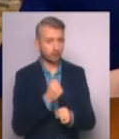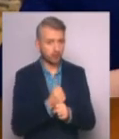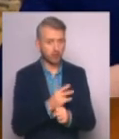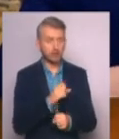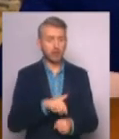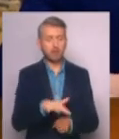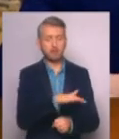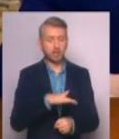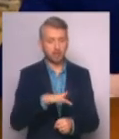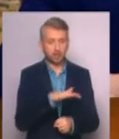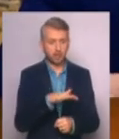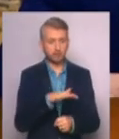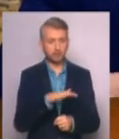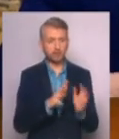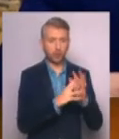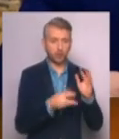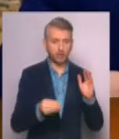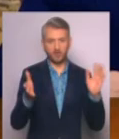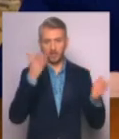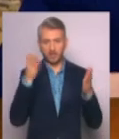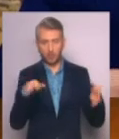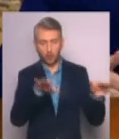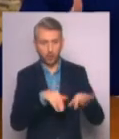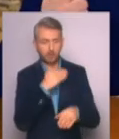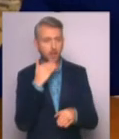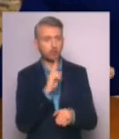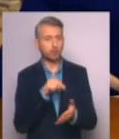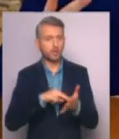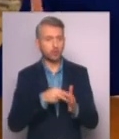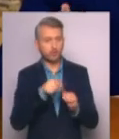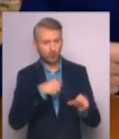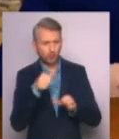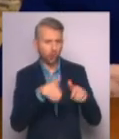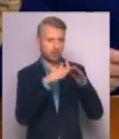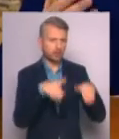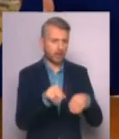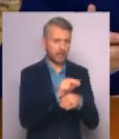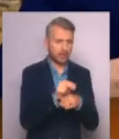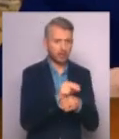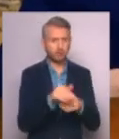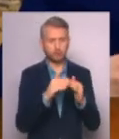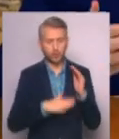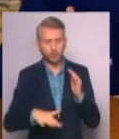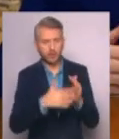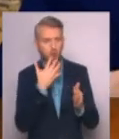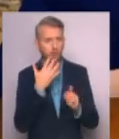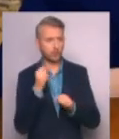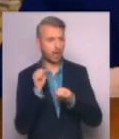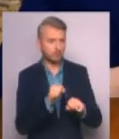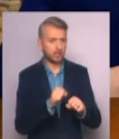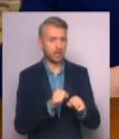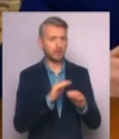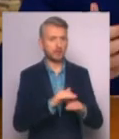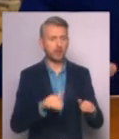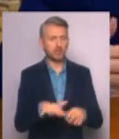масиві Винограду Вітряні Гори. І багато що планується в цьому році. Це і дахи, це і подвір'я, це і утеплення, це і дитячі